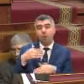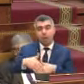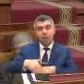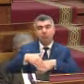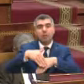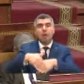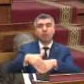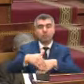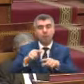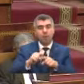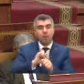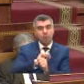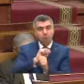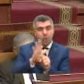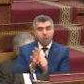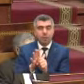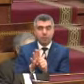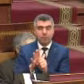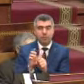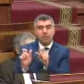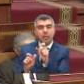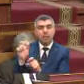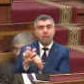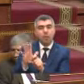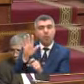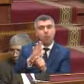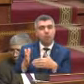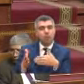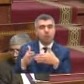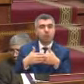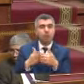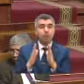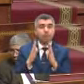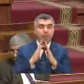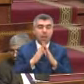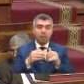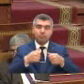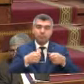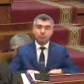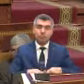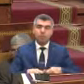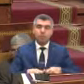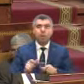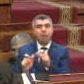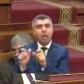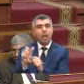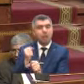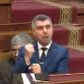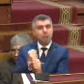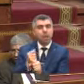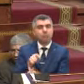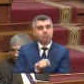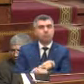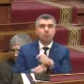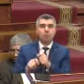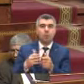يامات الكوفيد يامات كنا حنا كنا ناس شادين علينا، ولكن هاد الناس راه كانوا كيخدموا واشتغلوا بواحد الجهد كبير اللي هما